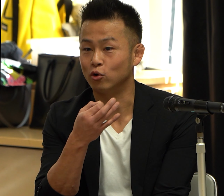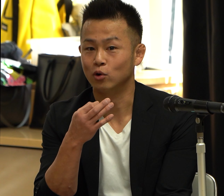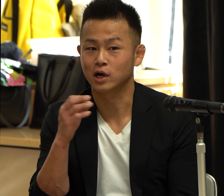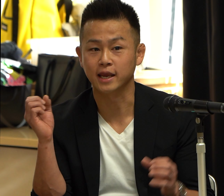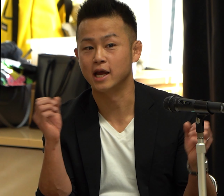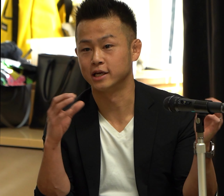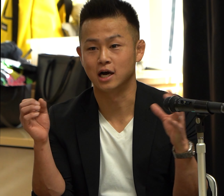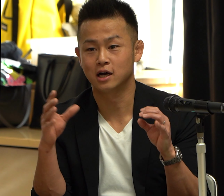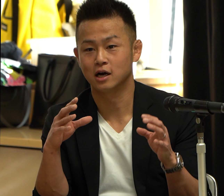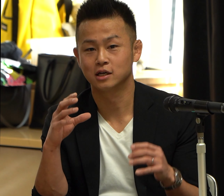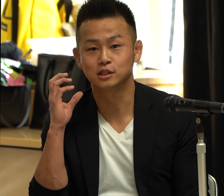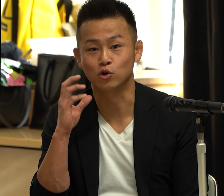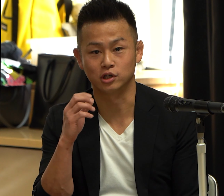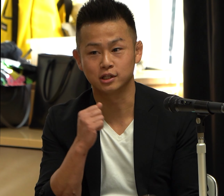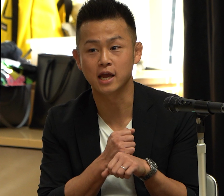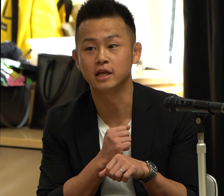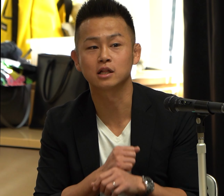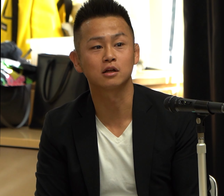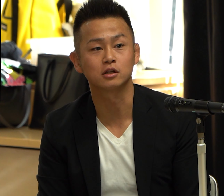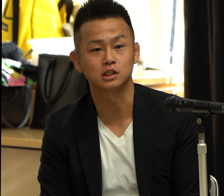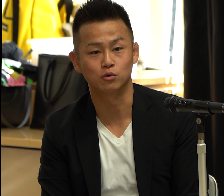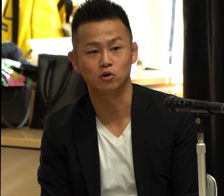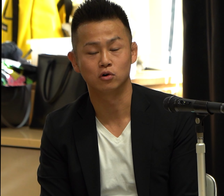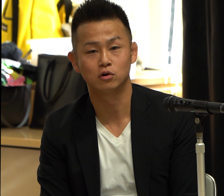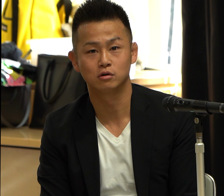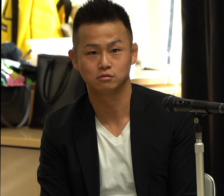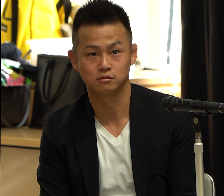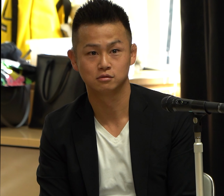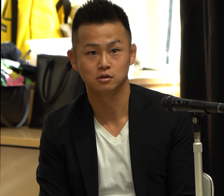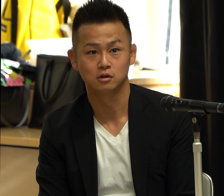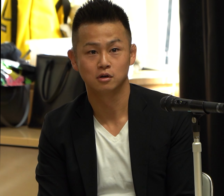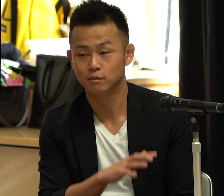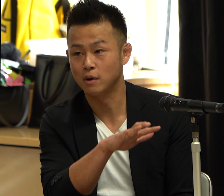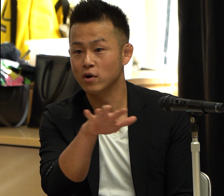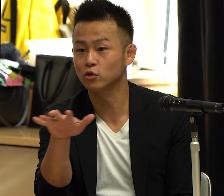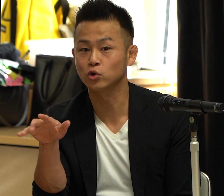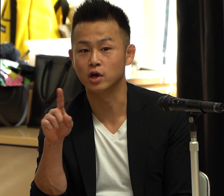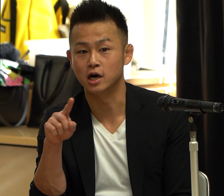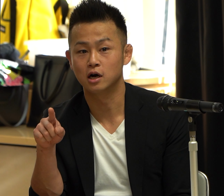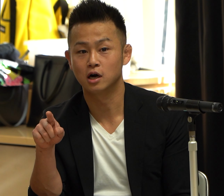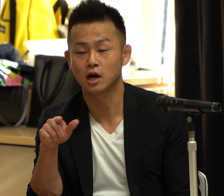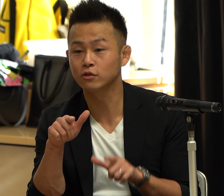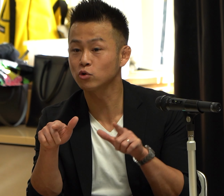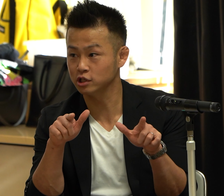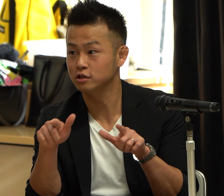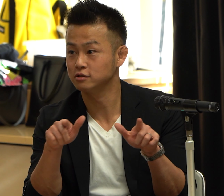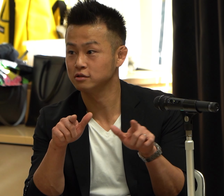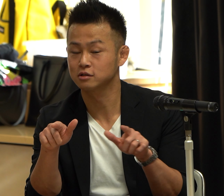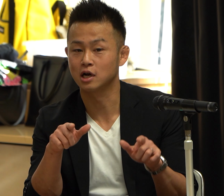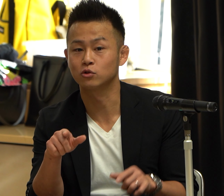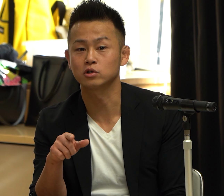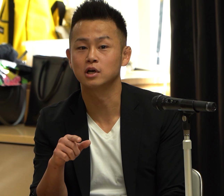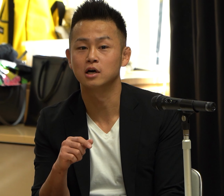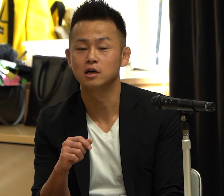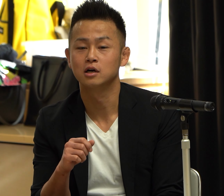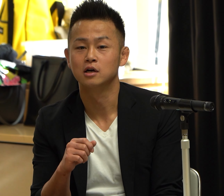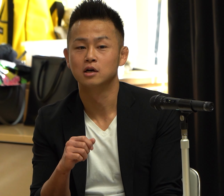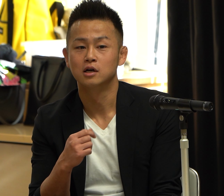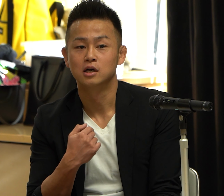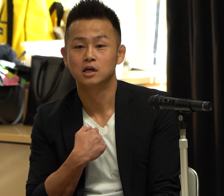声の掛け合いがすごく大変だったんですけども、周りの人や 監督